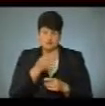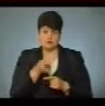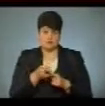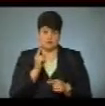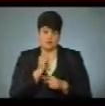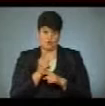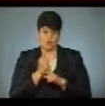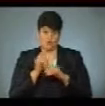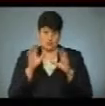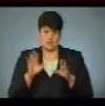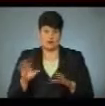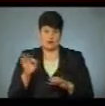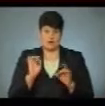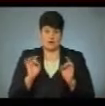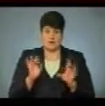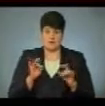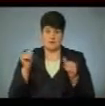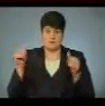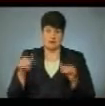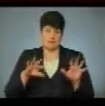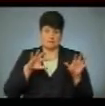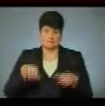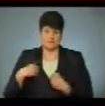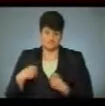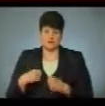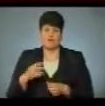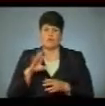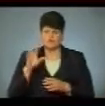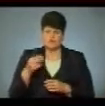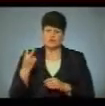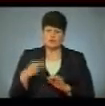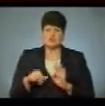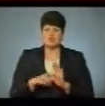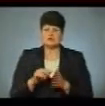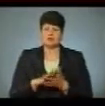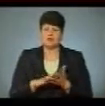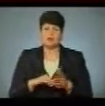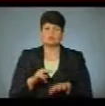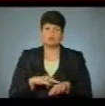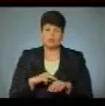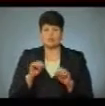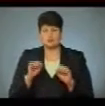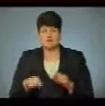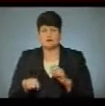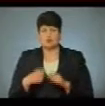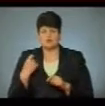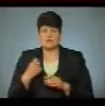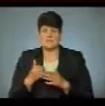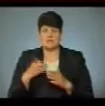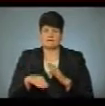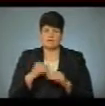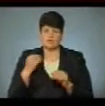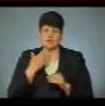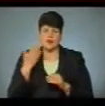закону України про рекламу, банер зняли. Усього 26 заяв до поліції про можливі порушення передвиборчої агітації